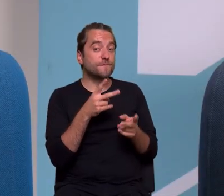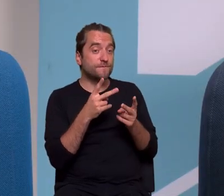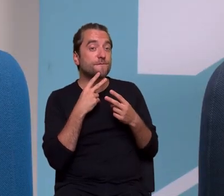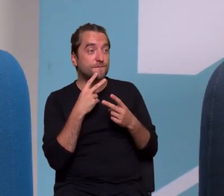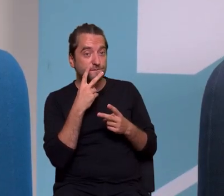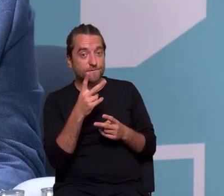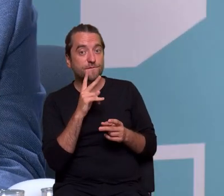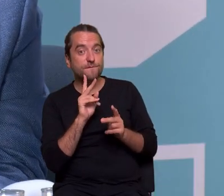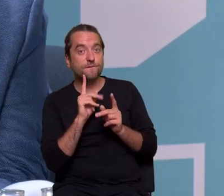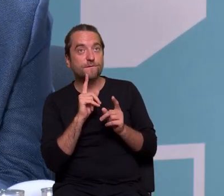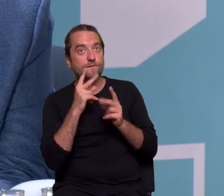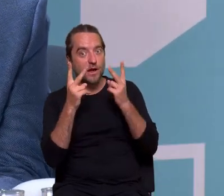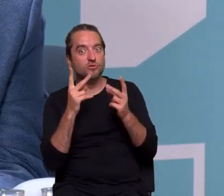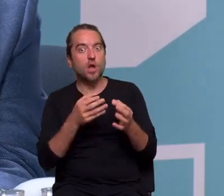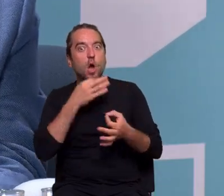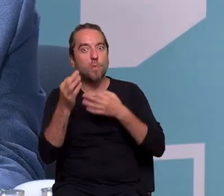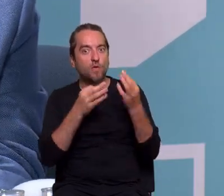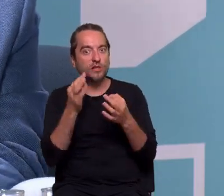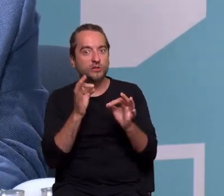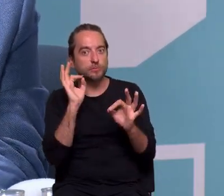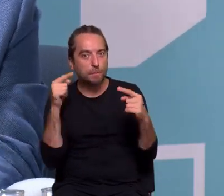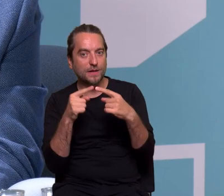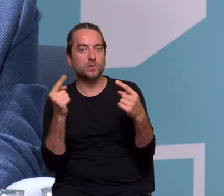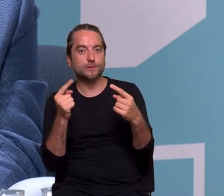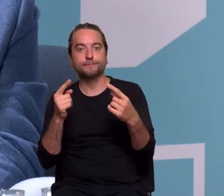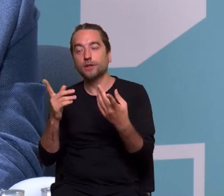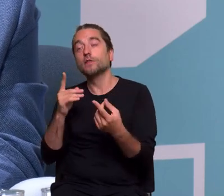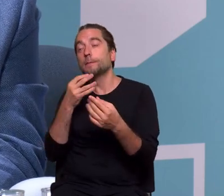opowieścią. No tak, ale opowieścią też jako, tak, nie? To tak. Znaczy ja jakby...